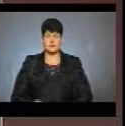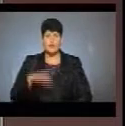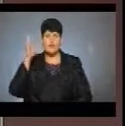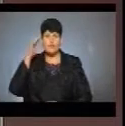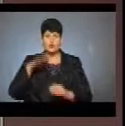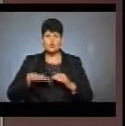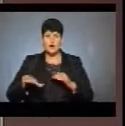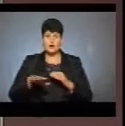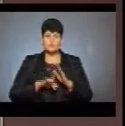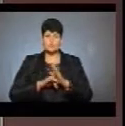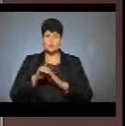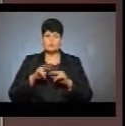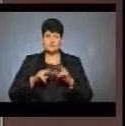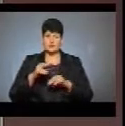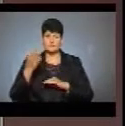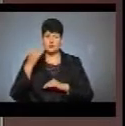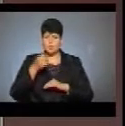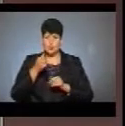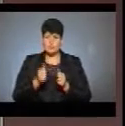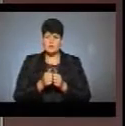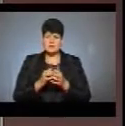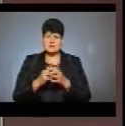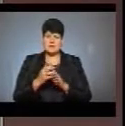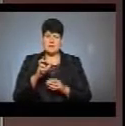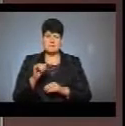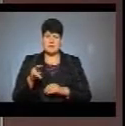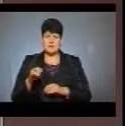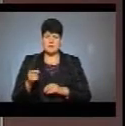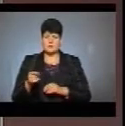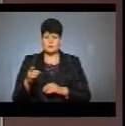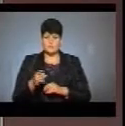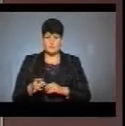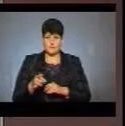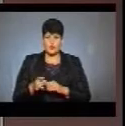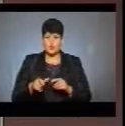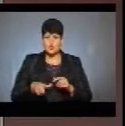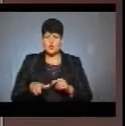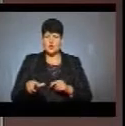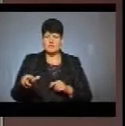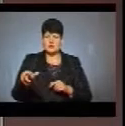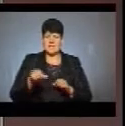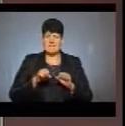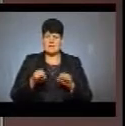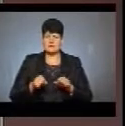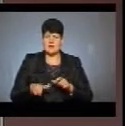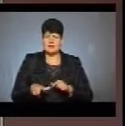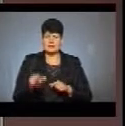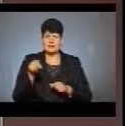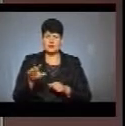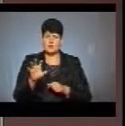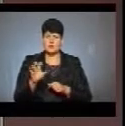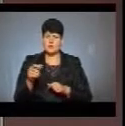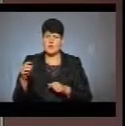арену розпочали будувати минулого року поблизу села Біла Тернопільського району. Довжина веслувального каналу – 1500